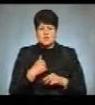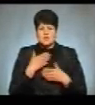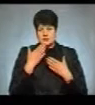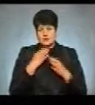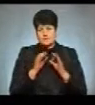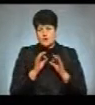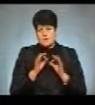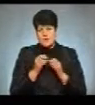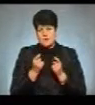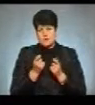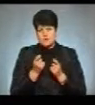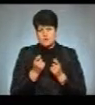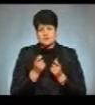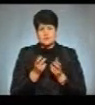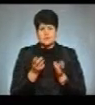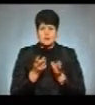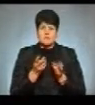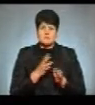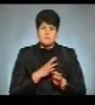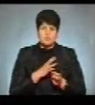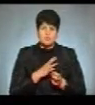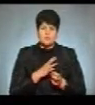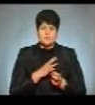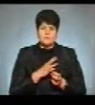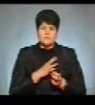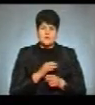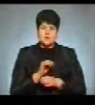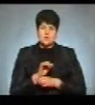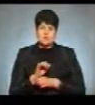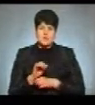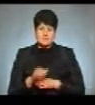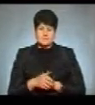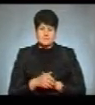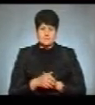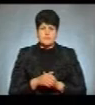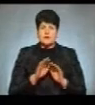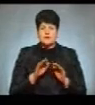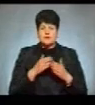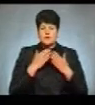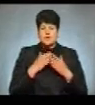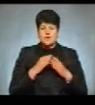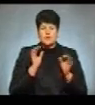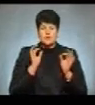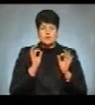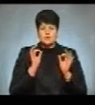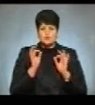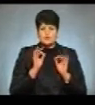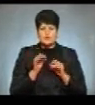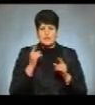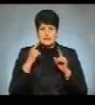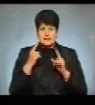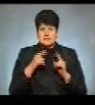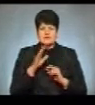нормально, але трошки треба було, трошки зупинявся. Діти озвучили казки Валентини Семеняк, «Музика